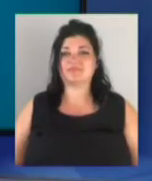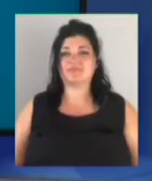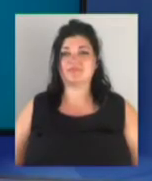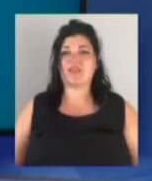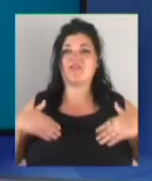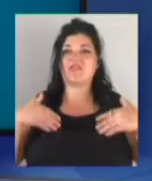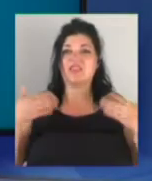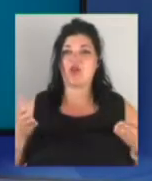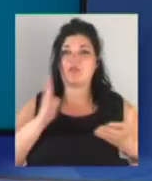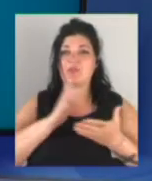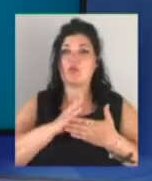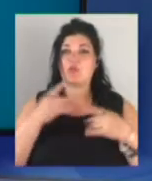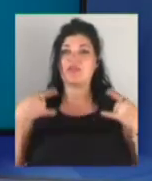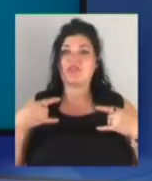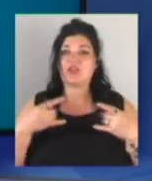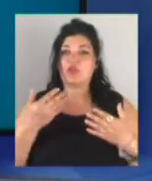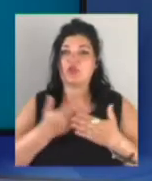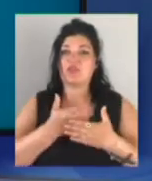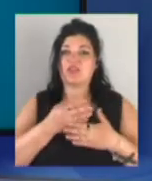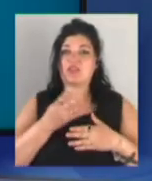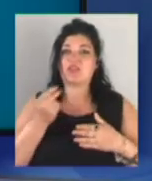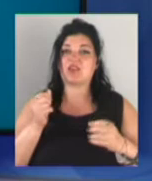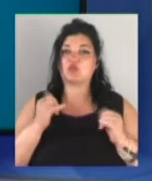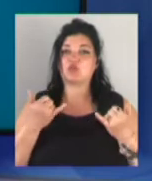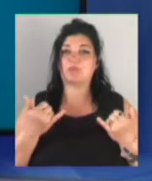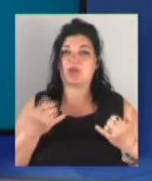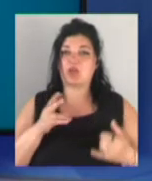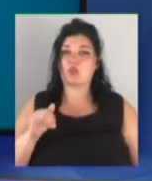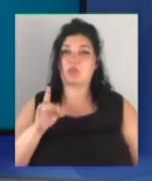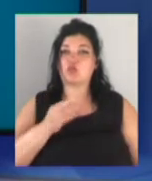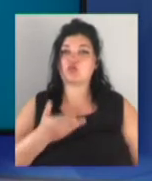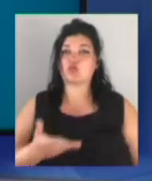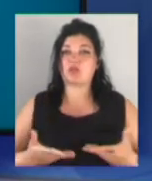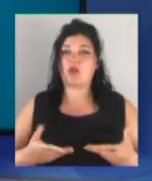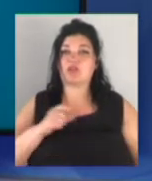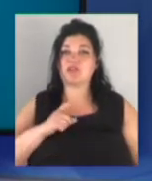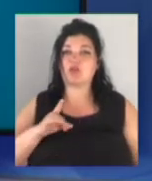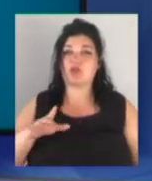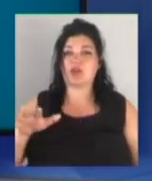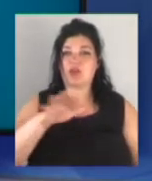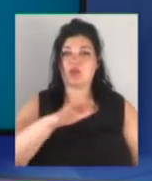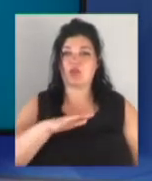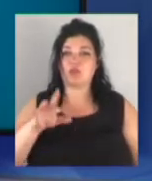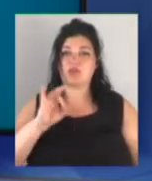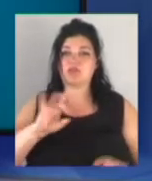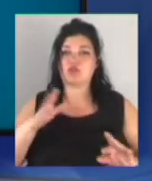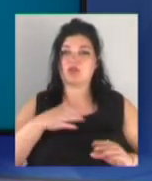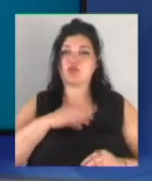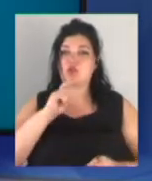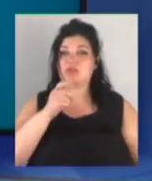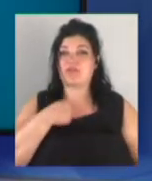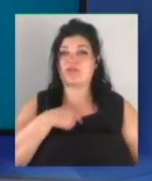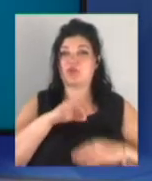Вітаю! прямому ефірі новини на Суспільному. Про життя Одеського регіону розкажуть наші кореспонденти та я,